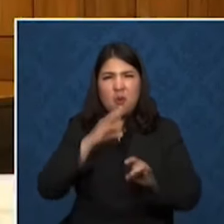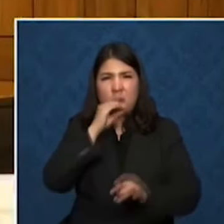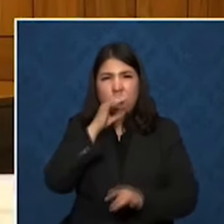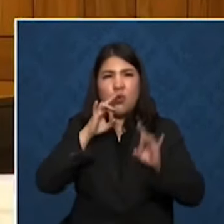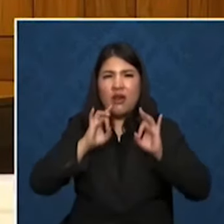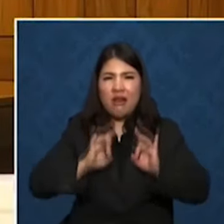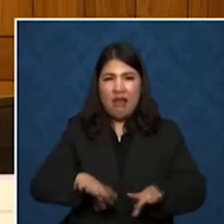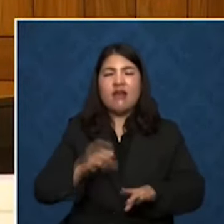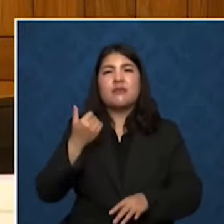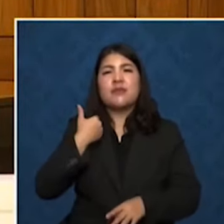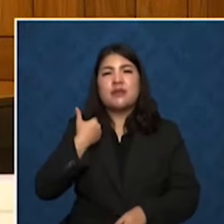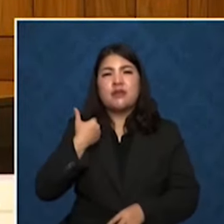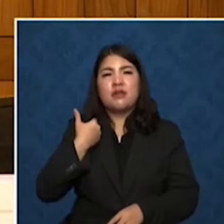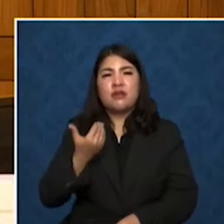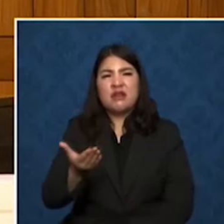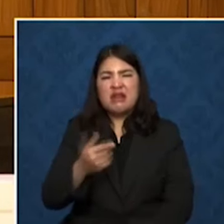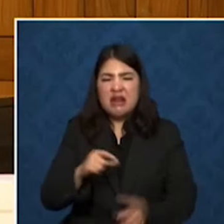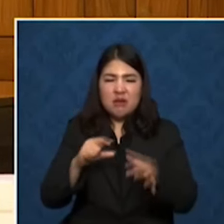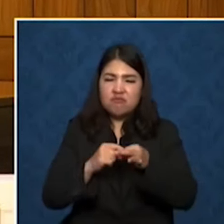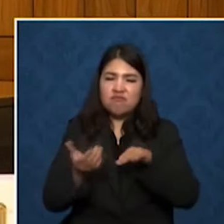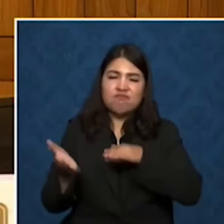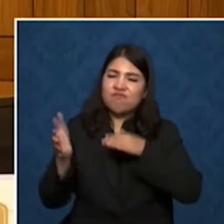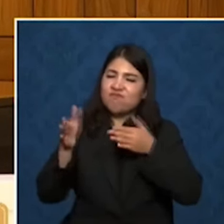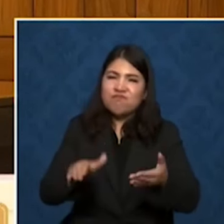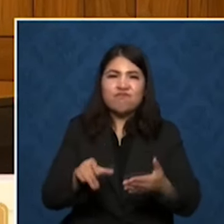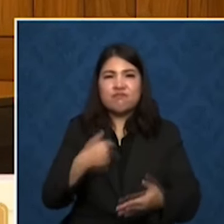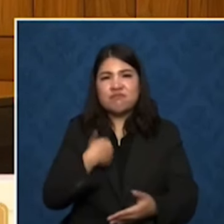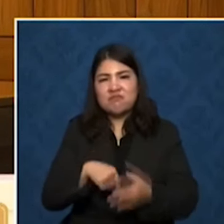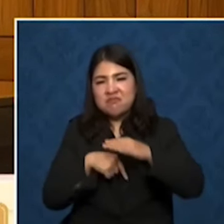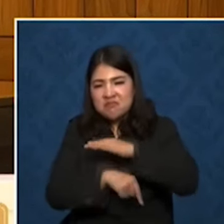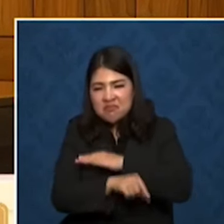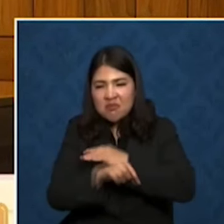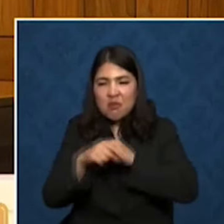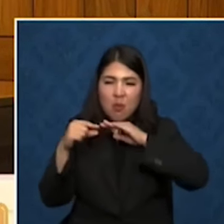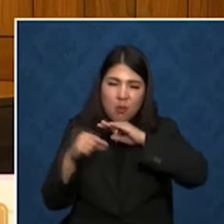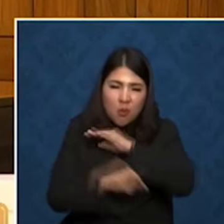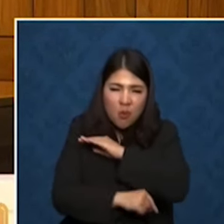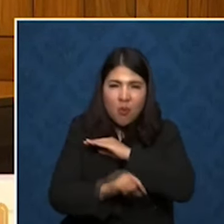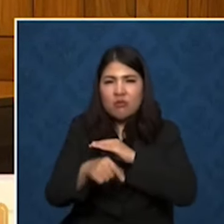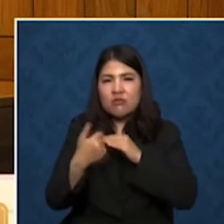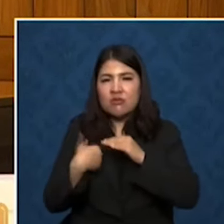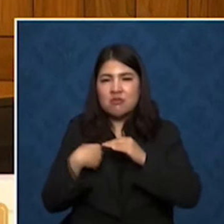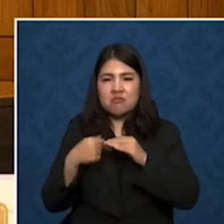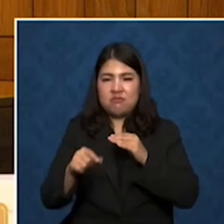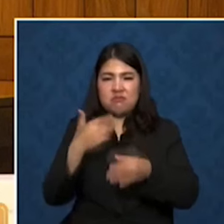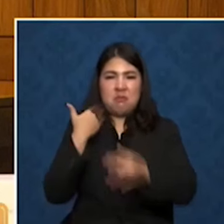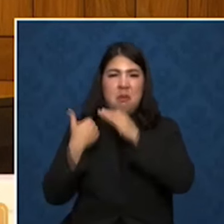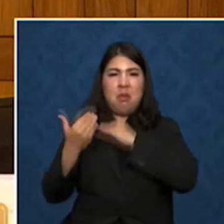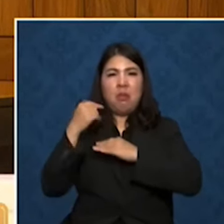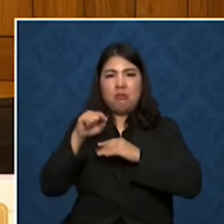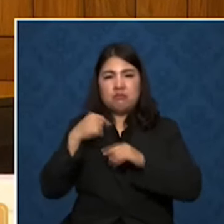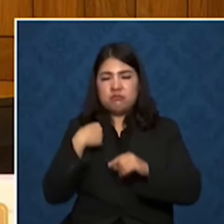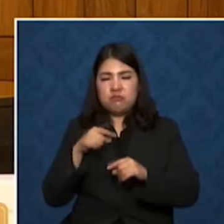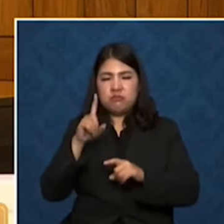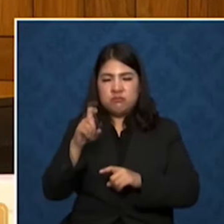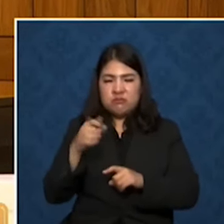ไม่วจะเป็เรื่องของสิ้นหวังล้มเหลว ไม่ปลงใส ไม่ประติรูป ถอยหลังวกวนปิดบ